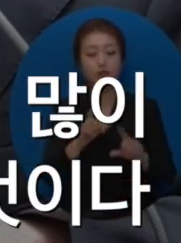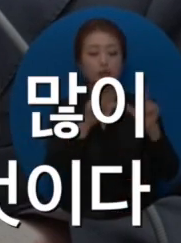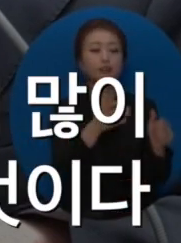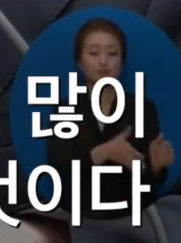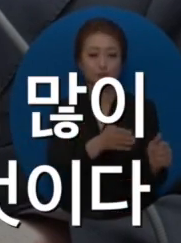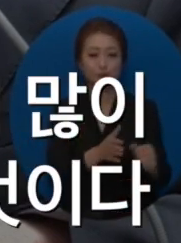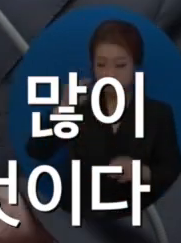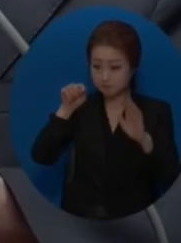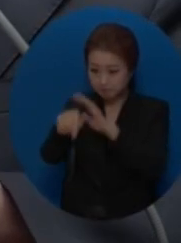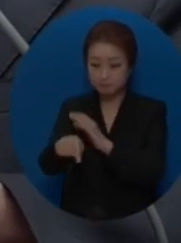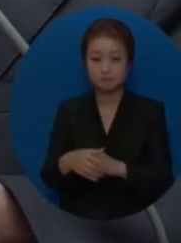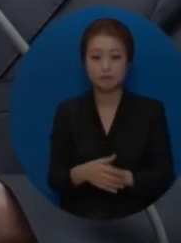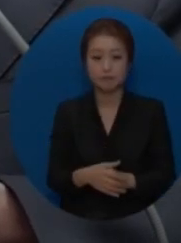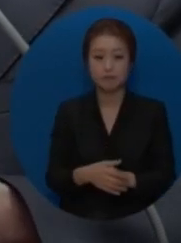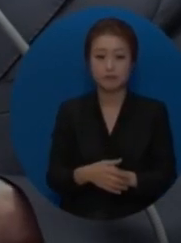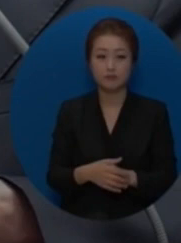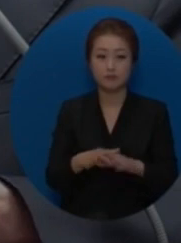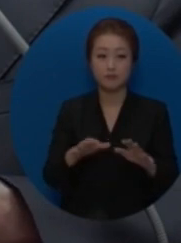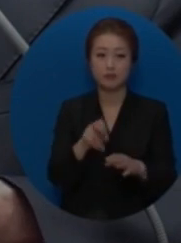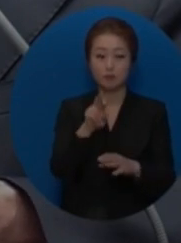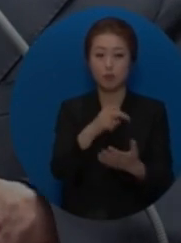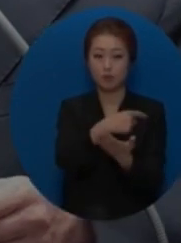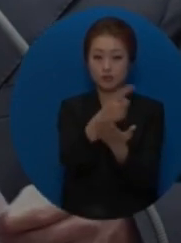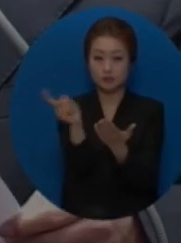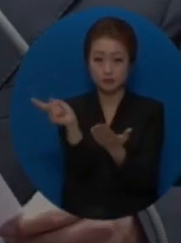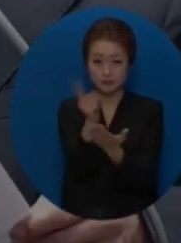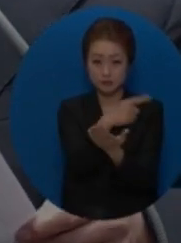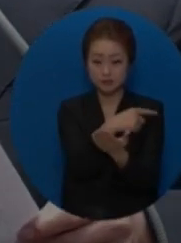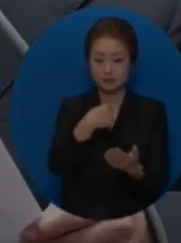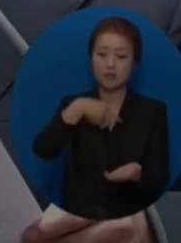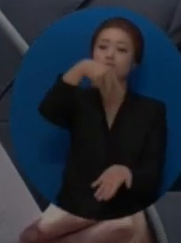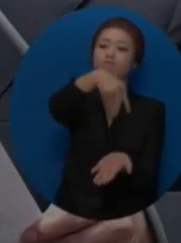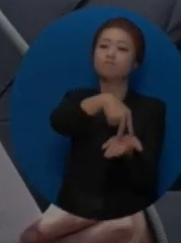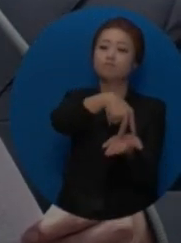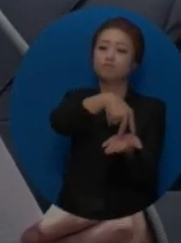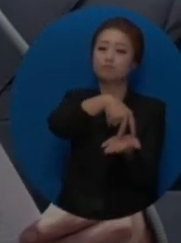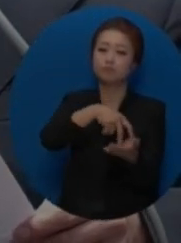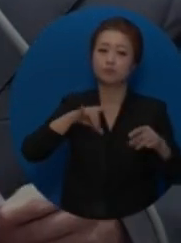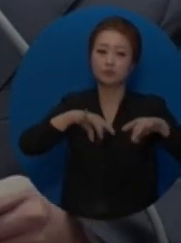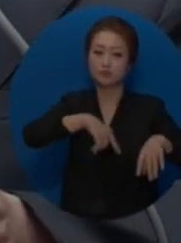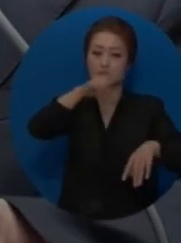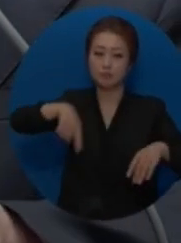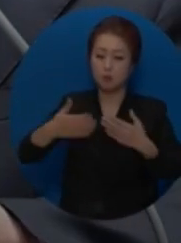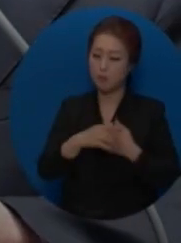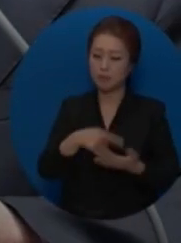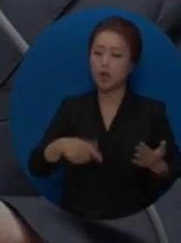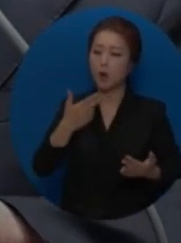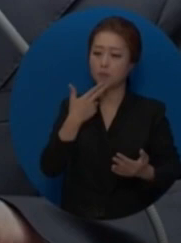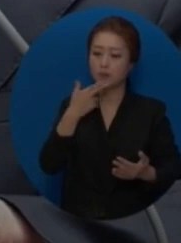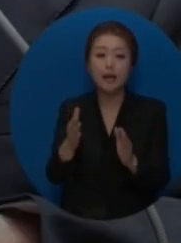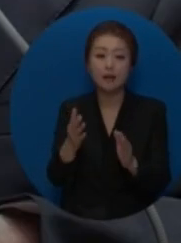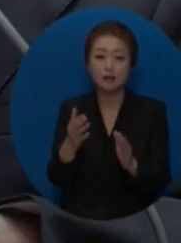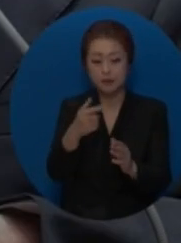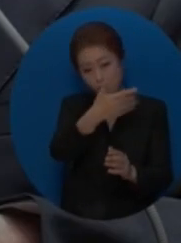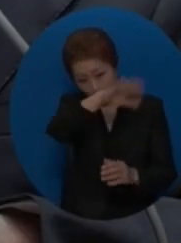많이 안심을 하실 거예요. 그 기지 안에 제가 가서 몇 시간이고 서서 한번 전자파가 위험하지 않다는 걸